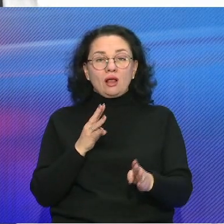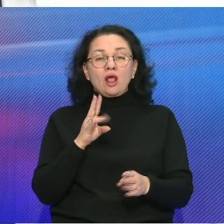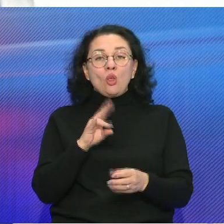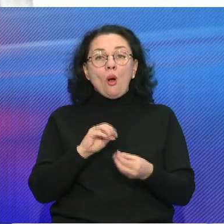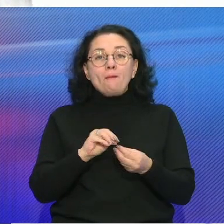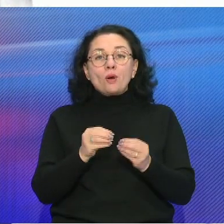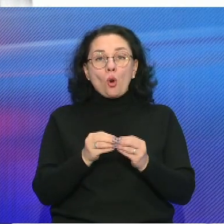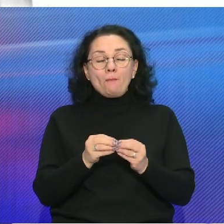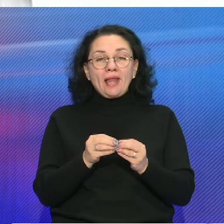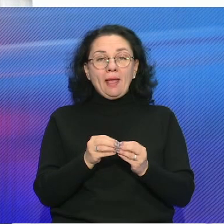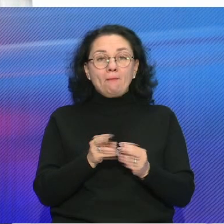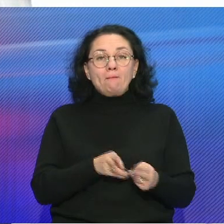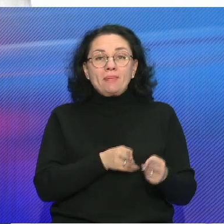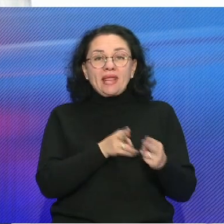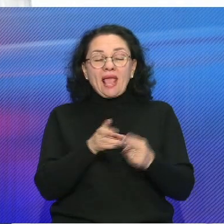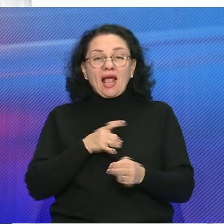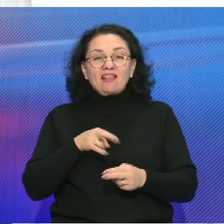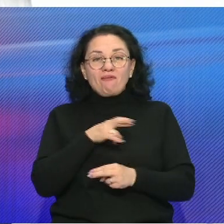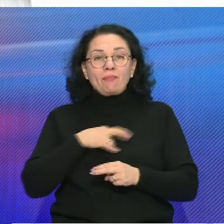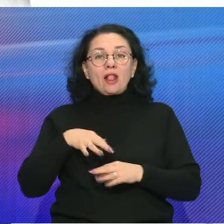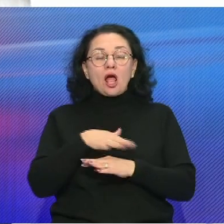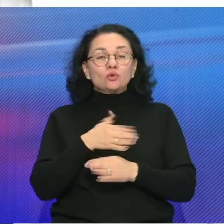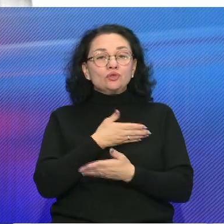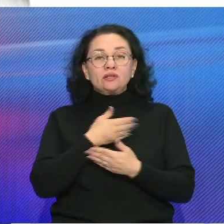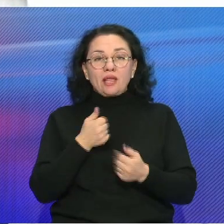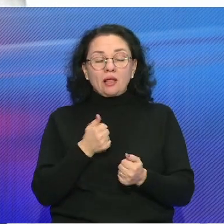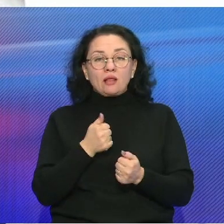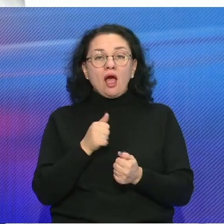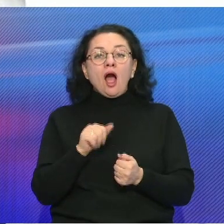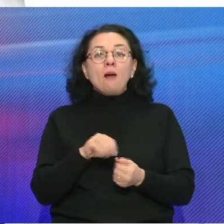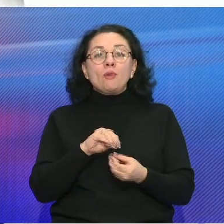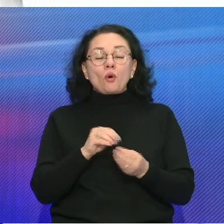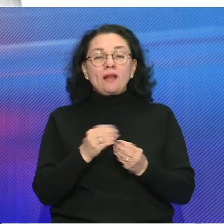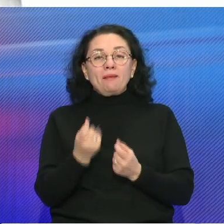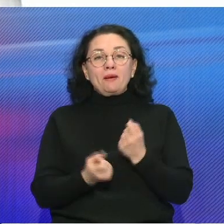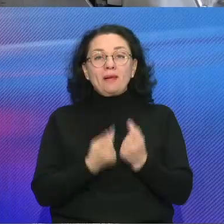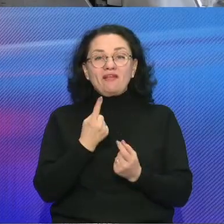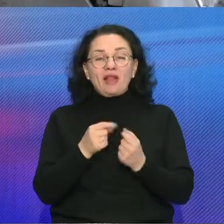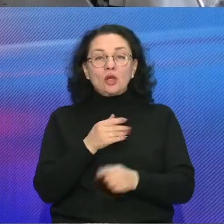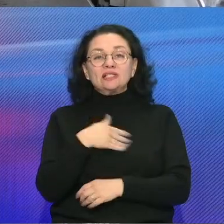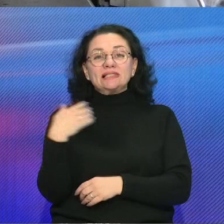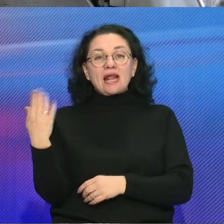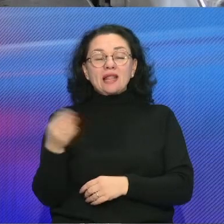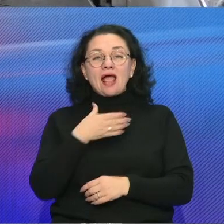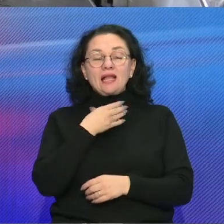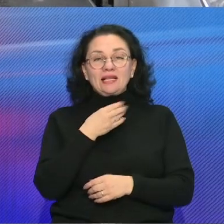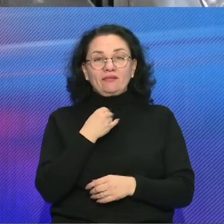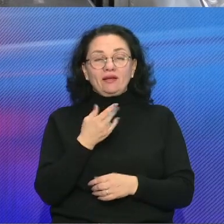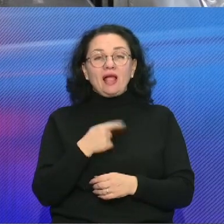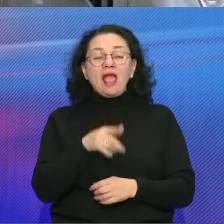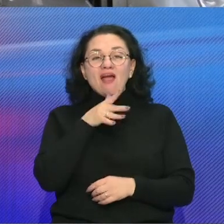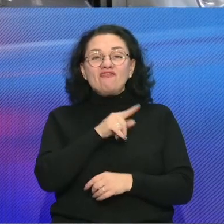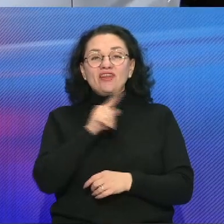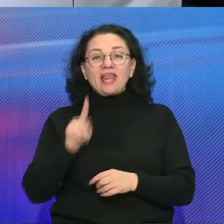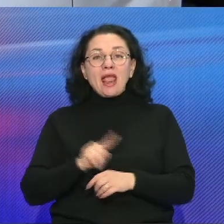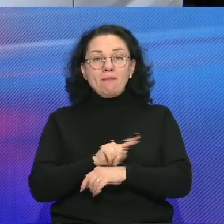сюда, в белорусской митнице. Проблем из Литвы. Так сказали коллеги. Павялічыўся час чакання ў тых, хто мае